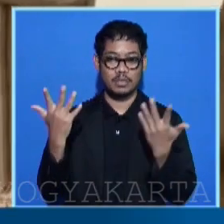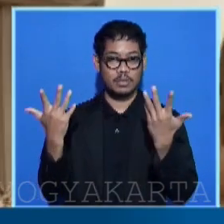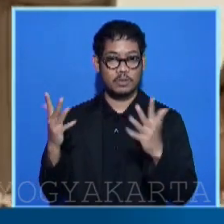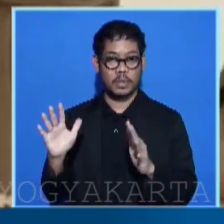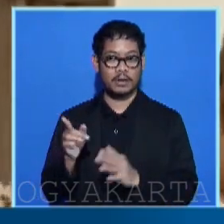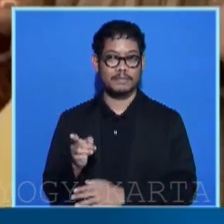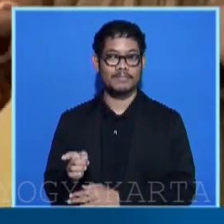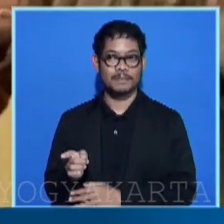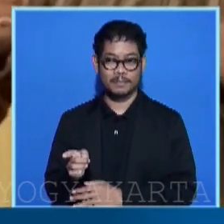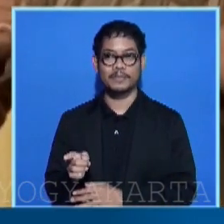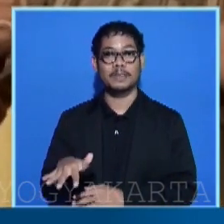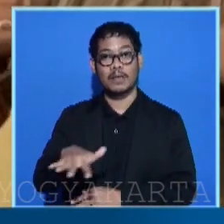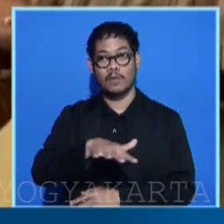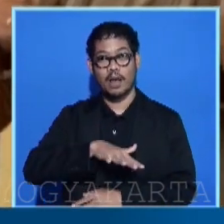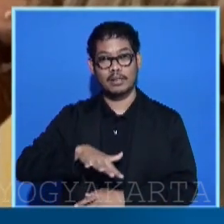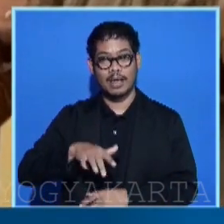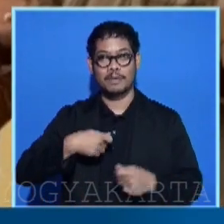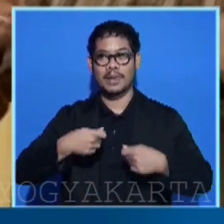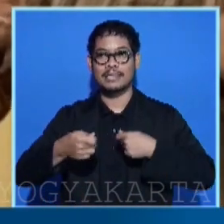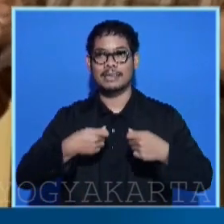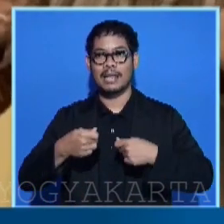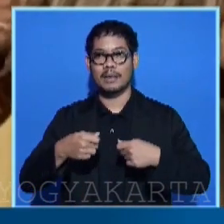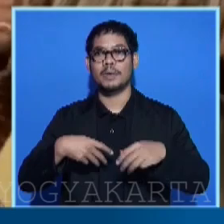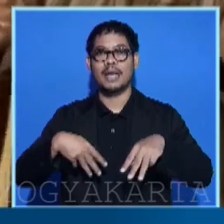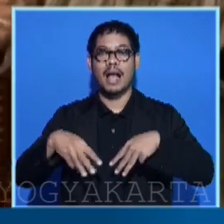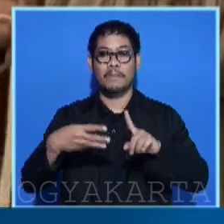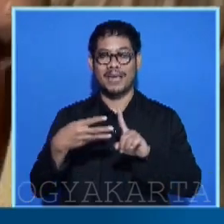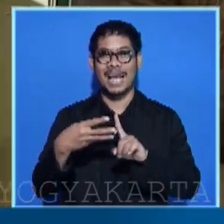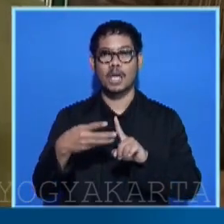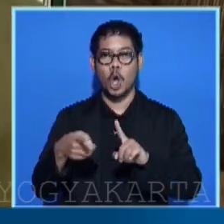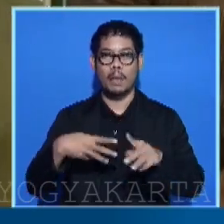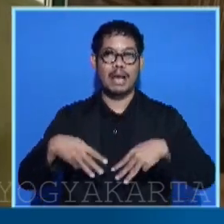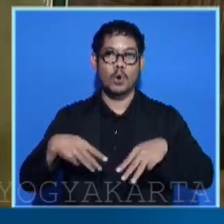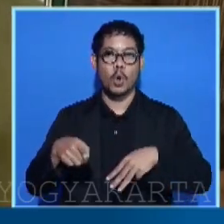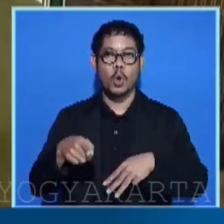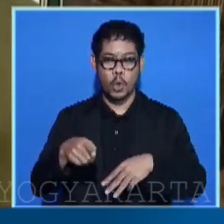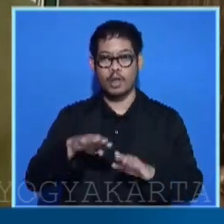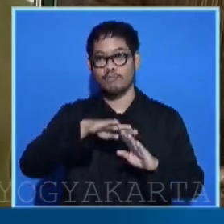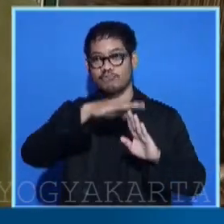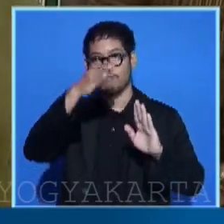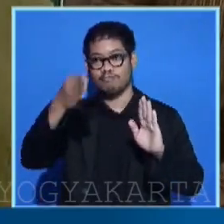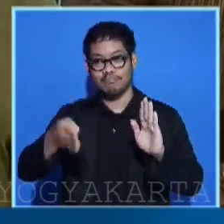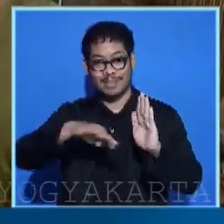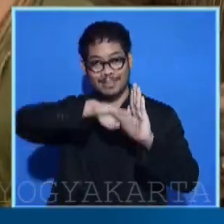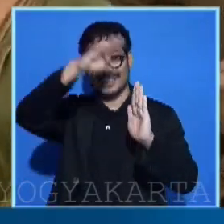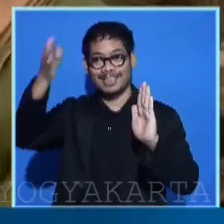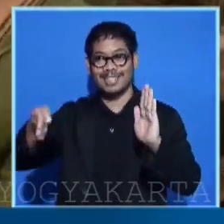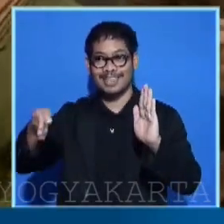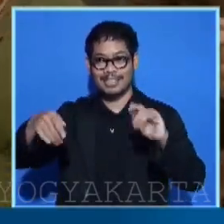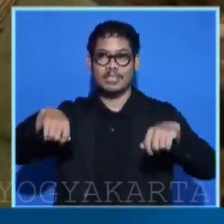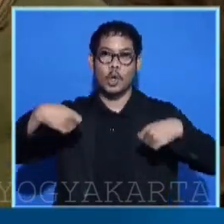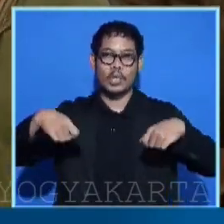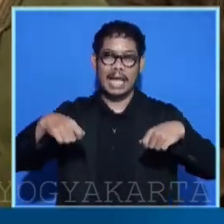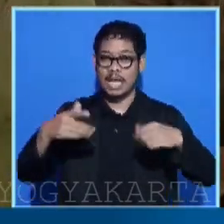Pasar Beringharjo dan Plengkung Gading. Momentum ini juga ditandai dengan membunyikan lonceng sebagai pembukaan Living